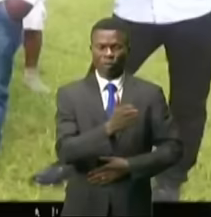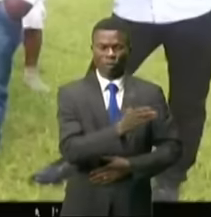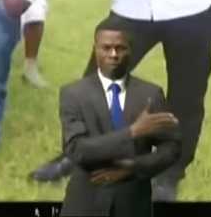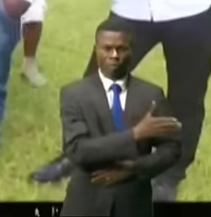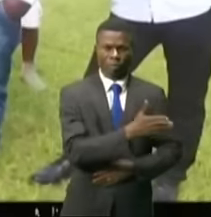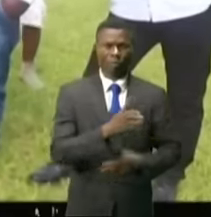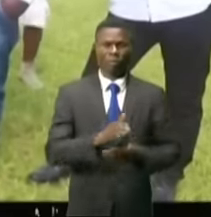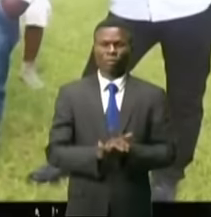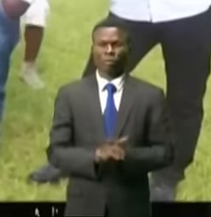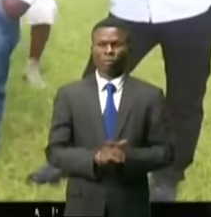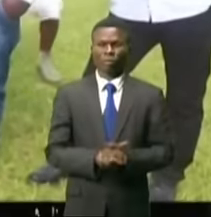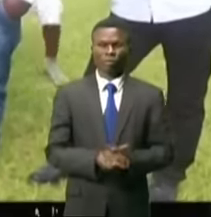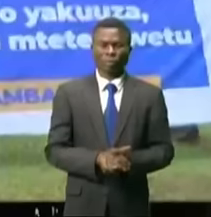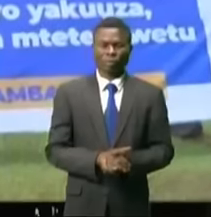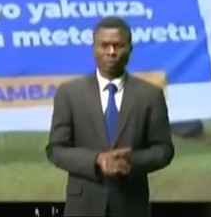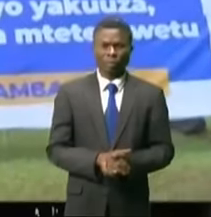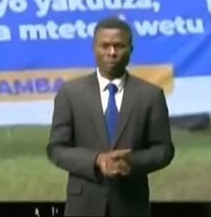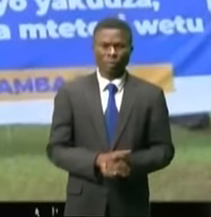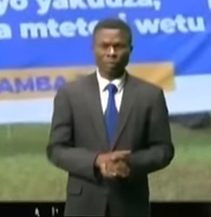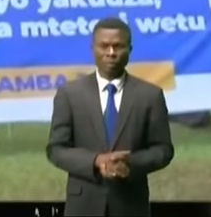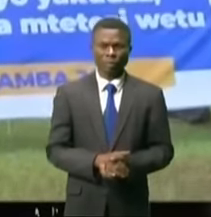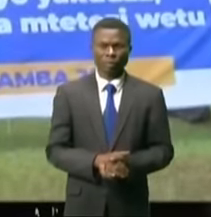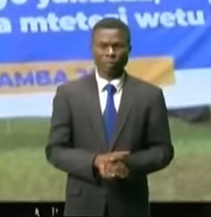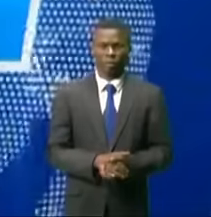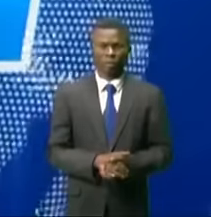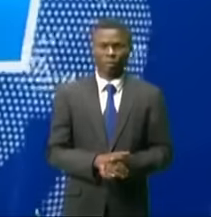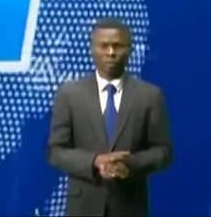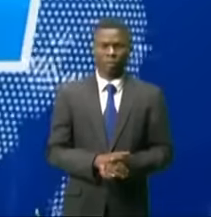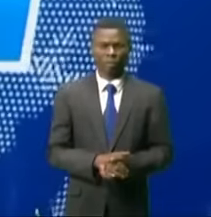cette plateforme est, je cite, « Fatshi ou rien ».